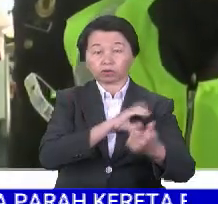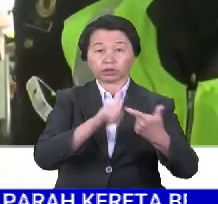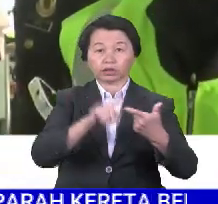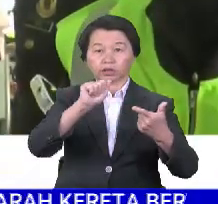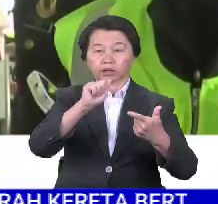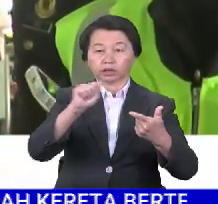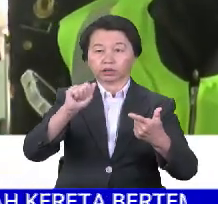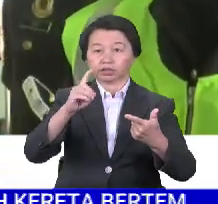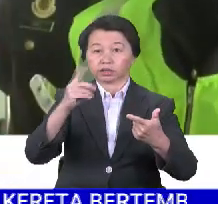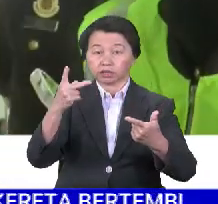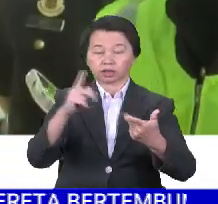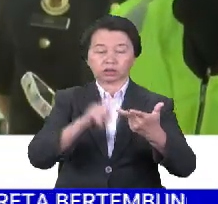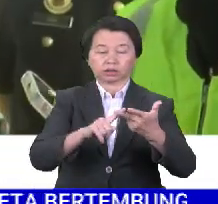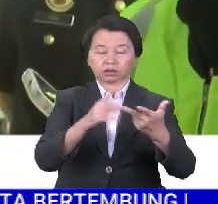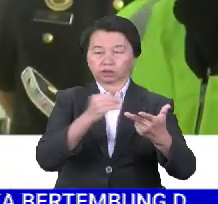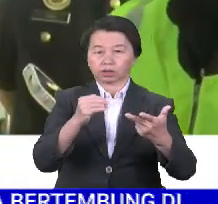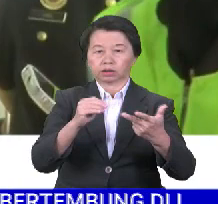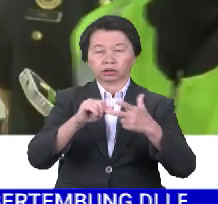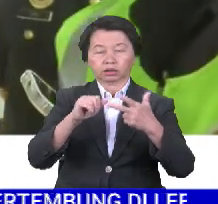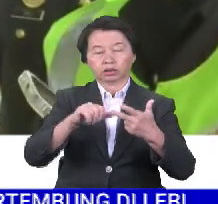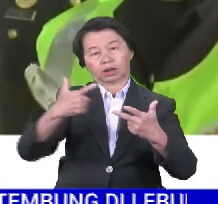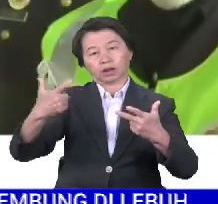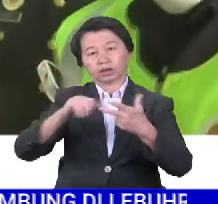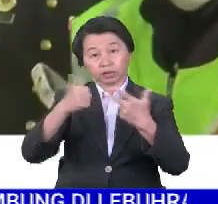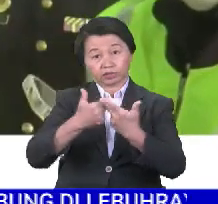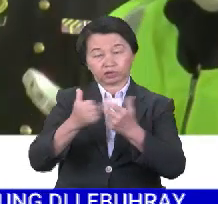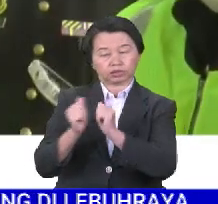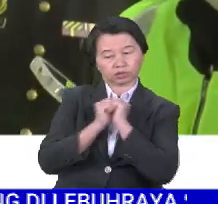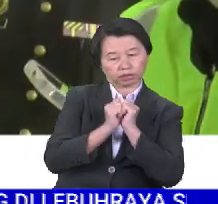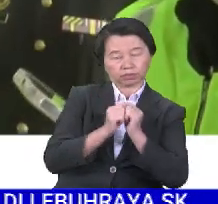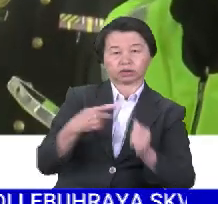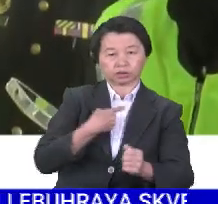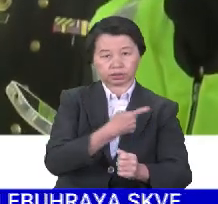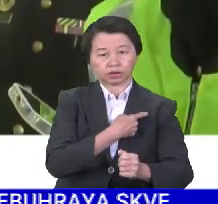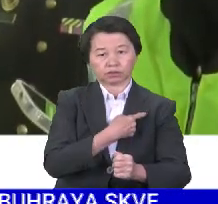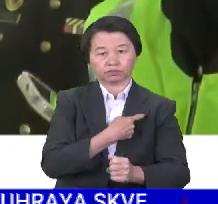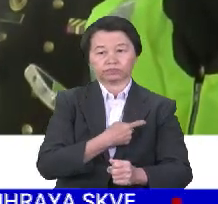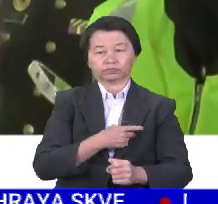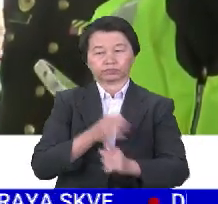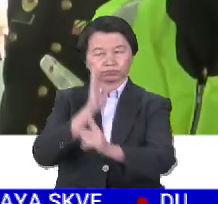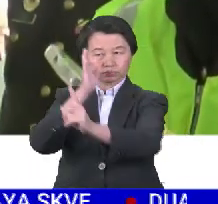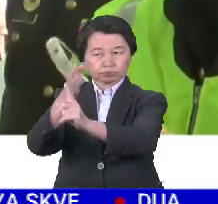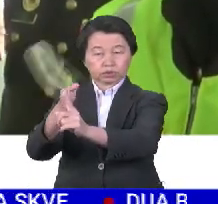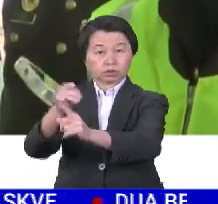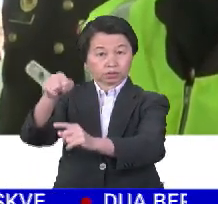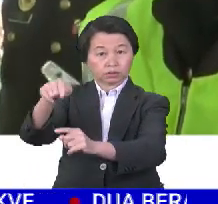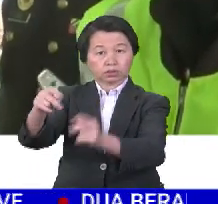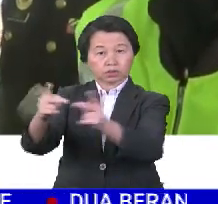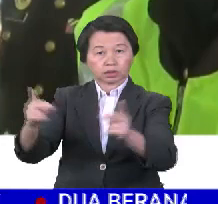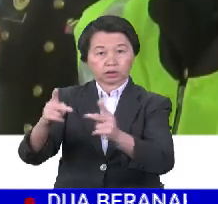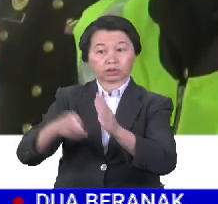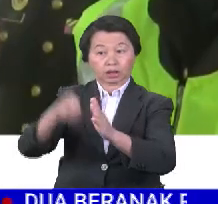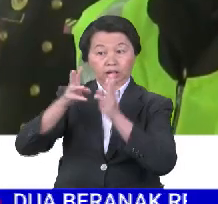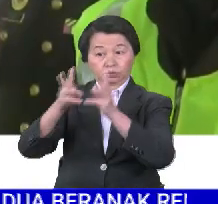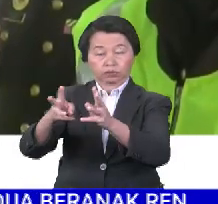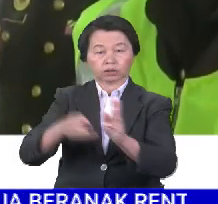ADK dan juga daripada agensi lain jugalah bersama kita. Dan hotspot kita tumpukan adalah lebih kepada kawasan-kawasan lebuh raya